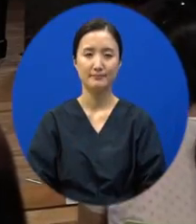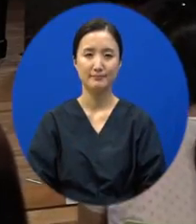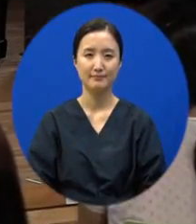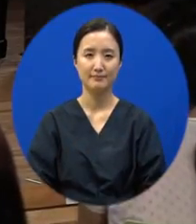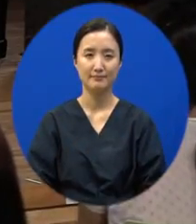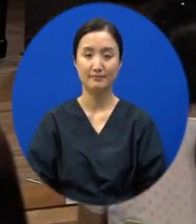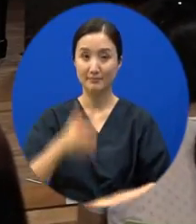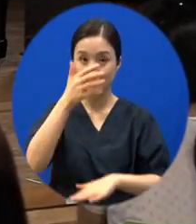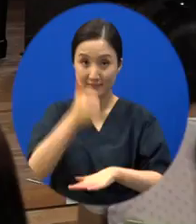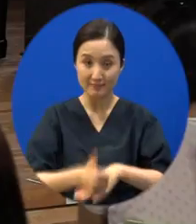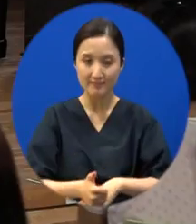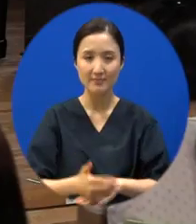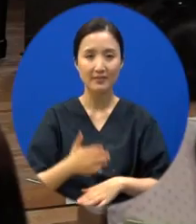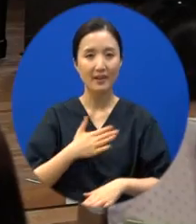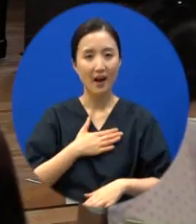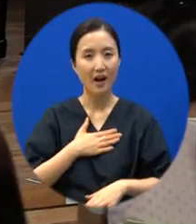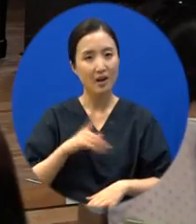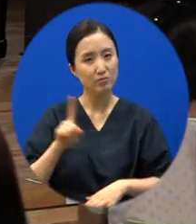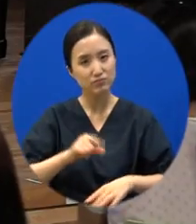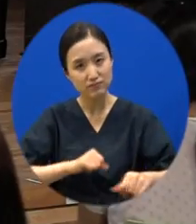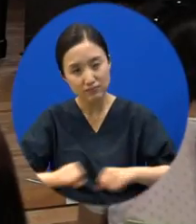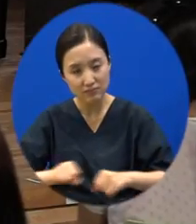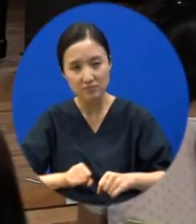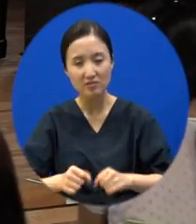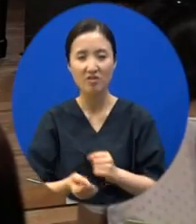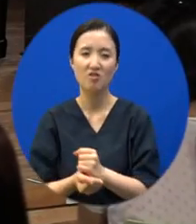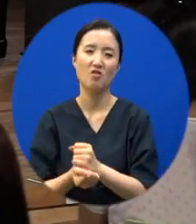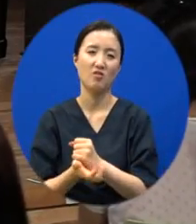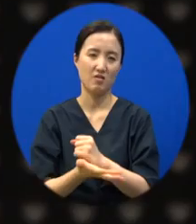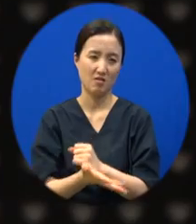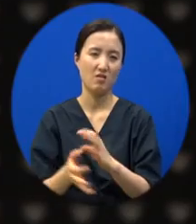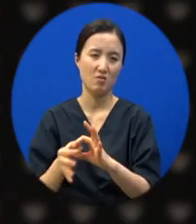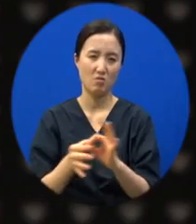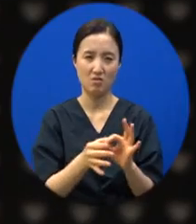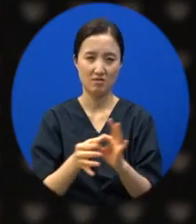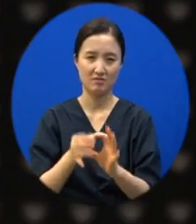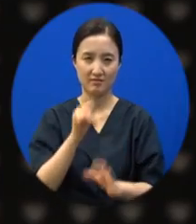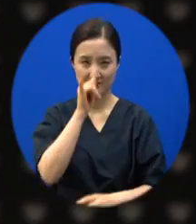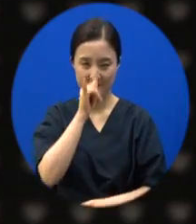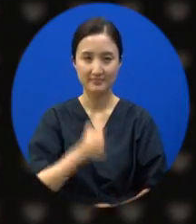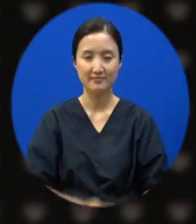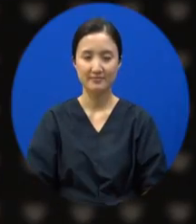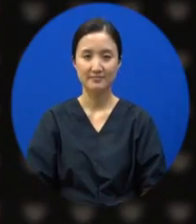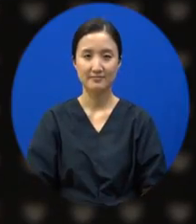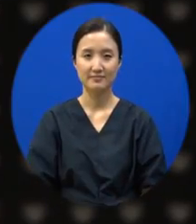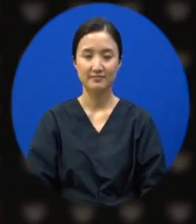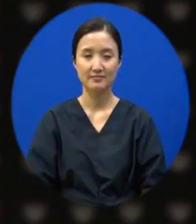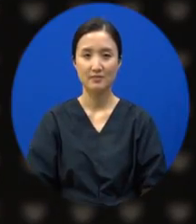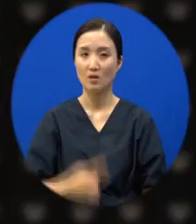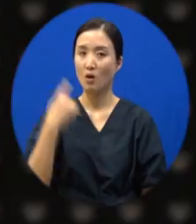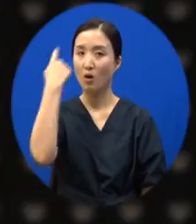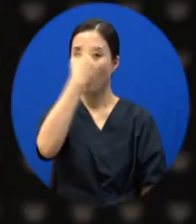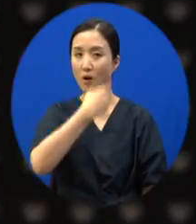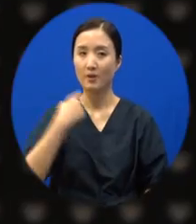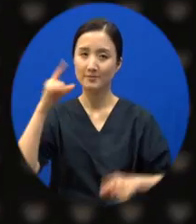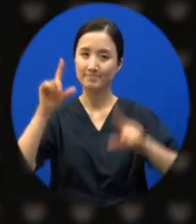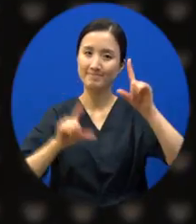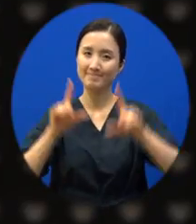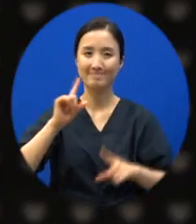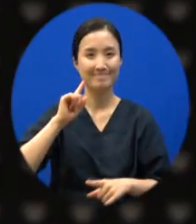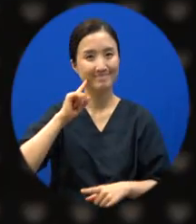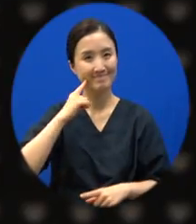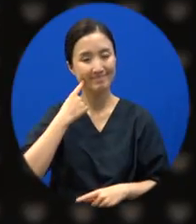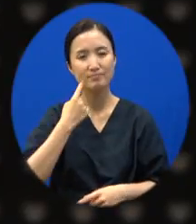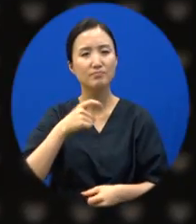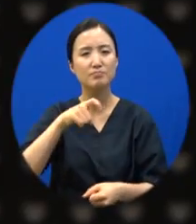바꿀 수 있다라는 이야기를 드리고 싶습니다. 네. 자, 외모관리의 목적에 대해서 제가